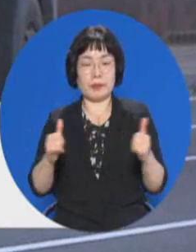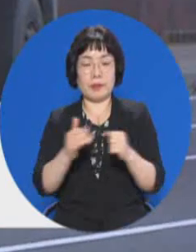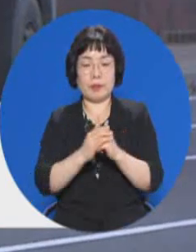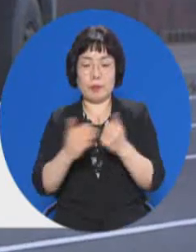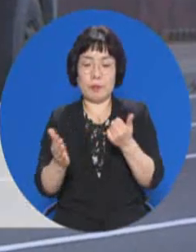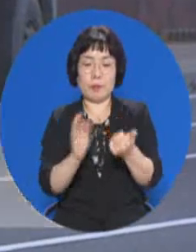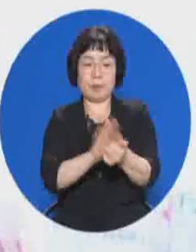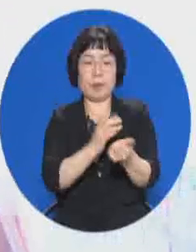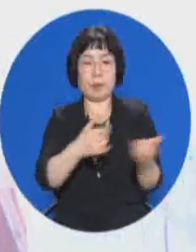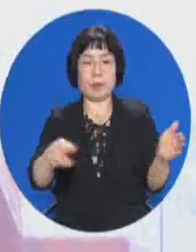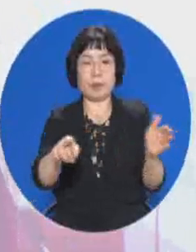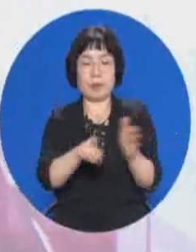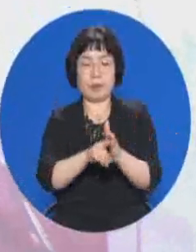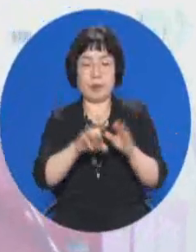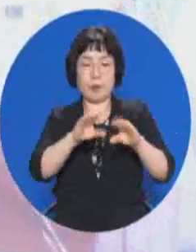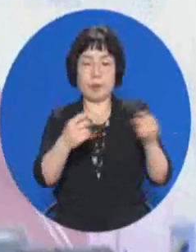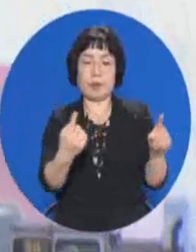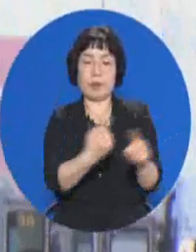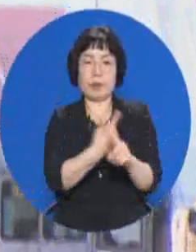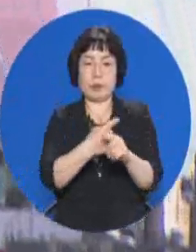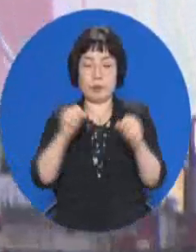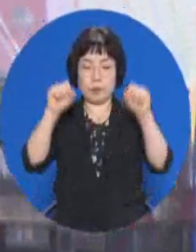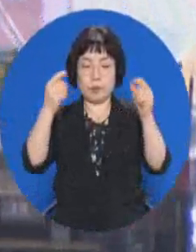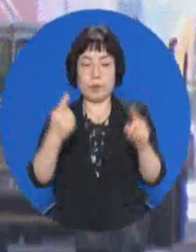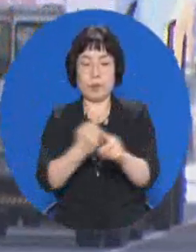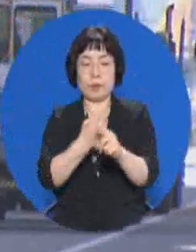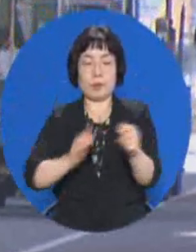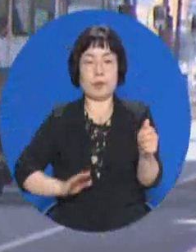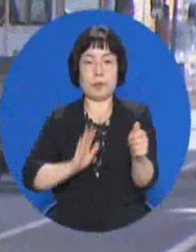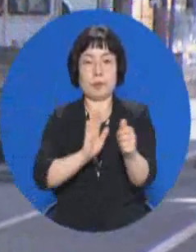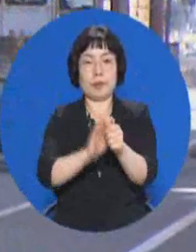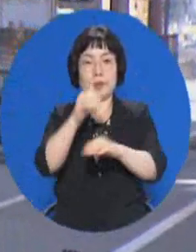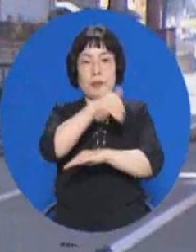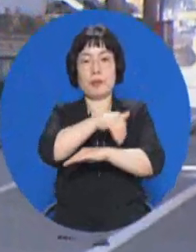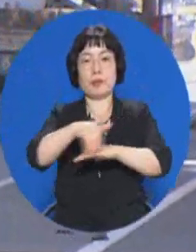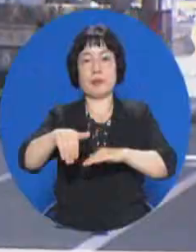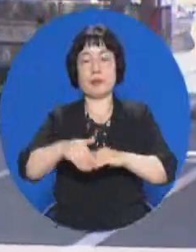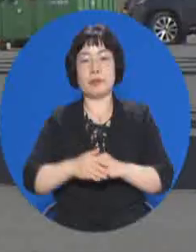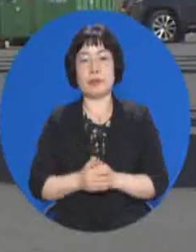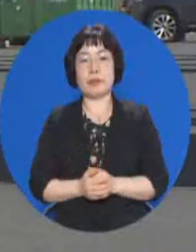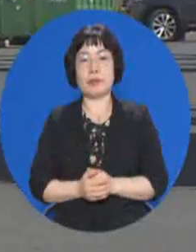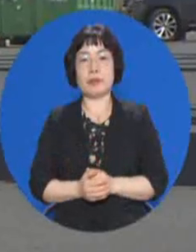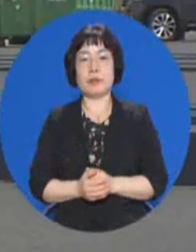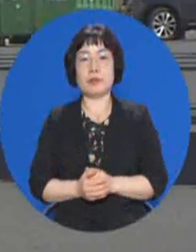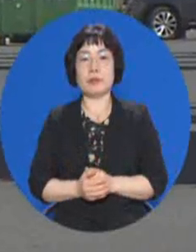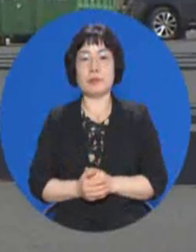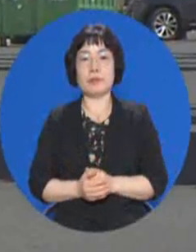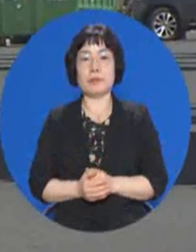도움을 받을 수 있도록 물리치료와 운동치료 등을 제공할 계획이라고 밝혔습니다.